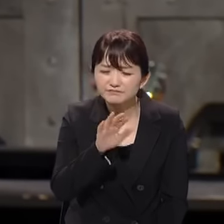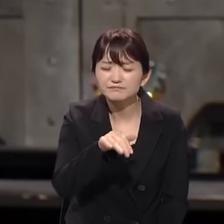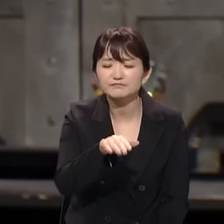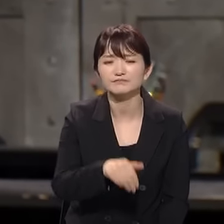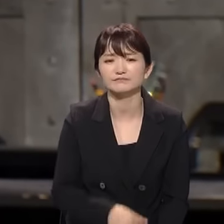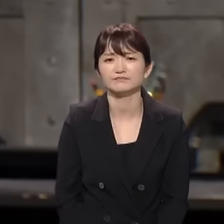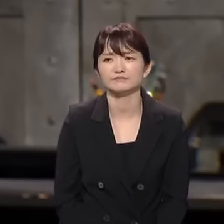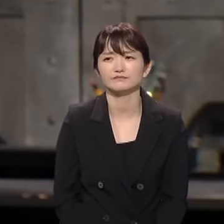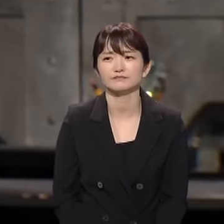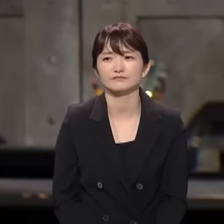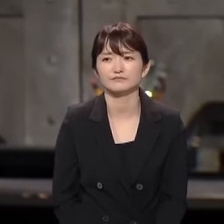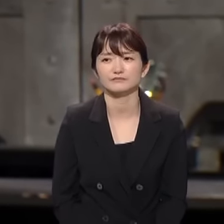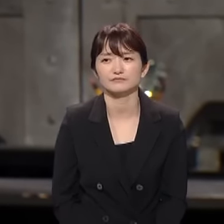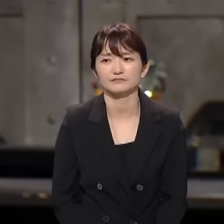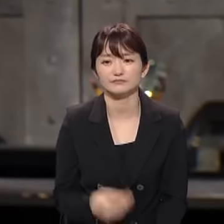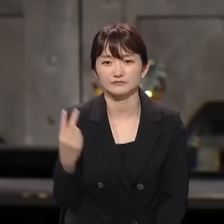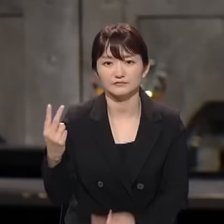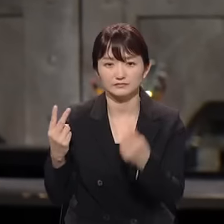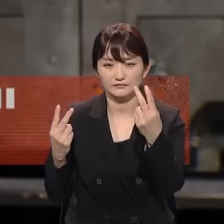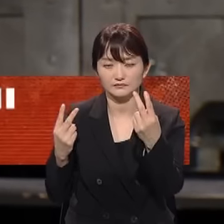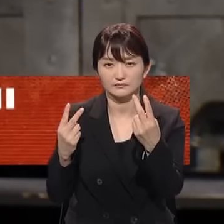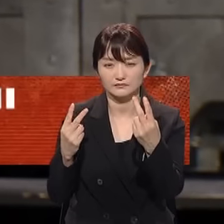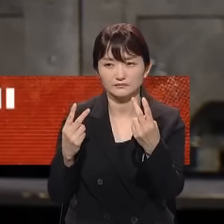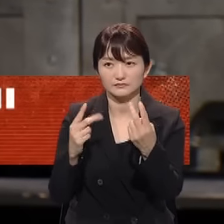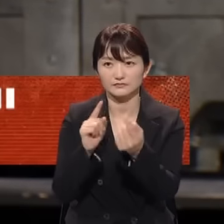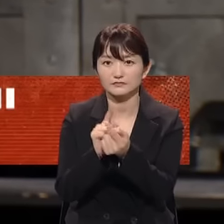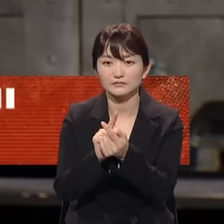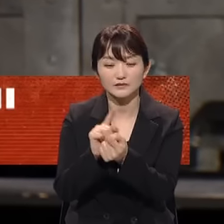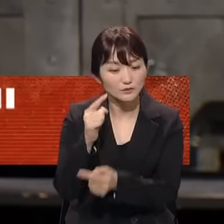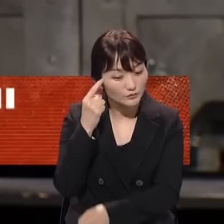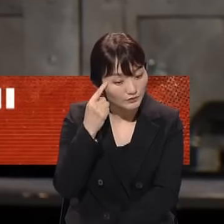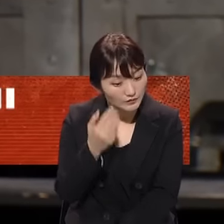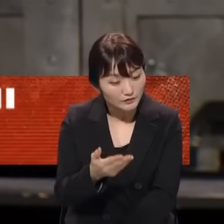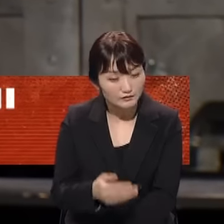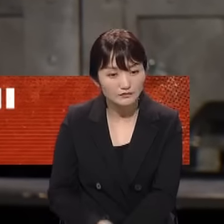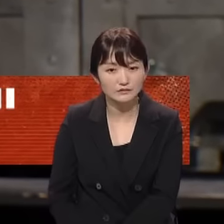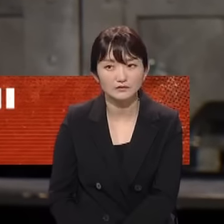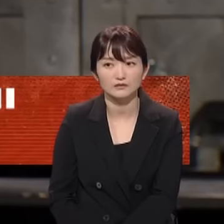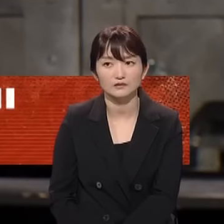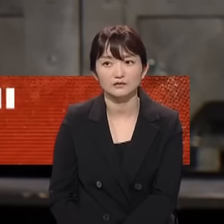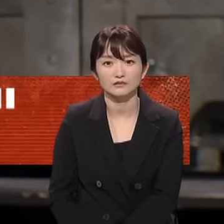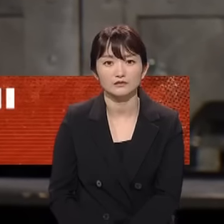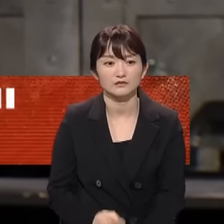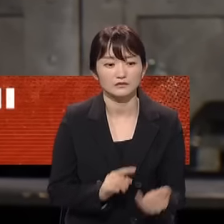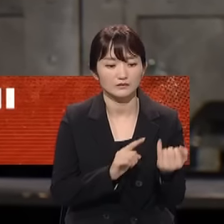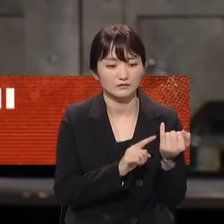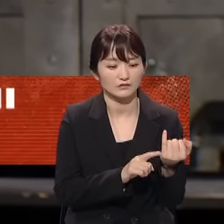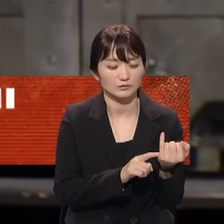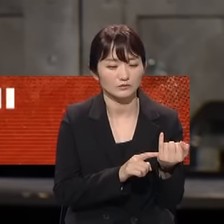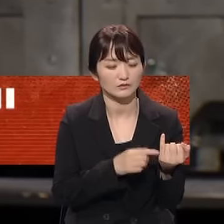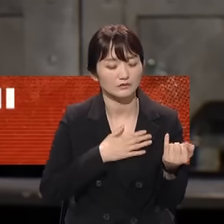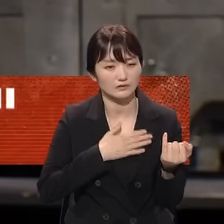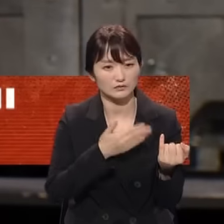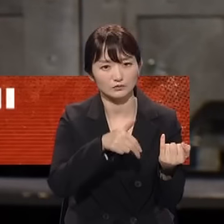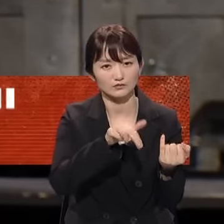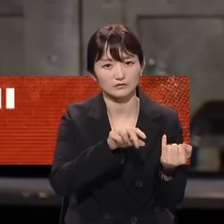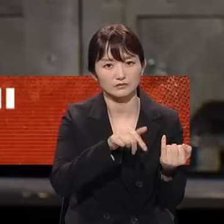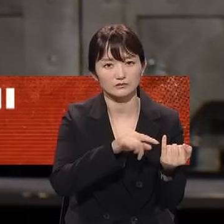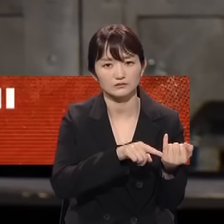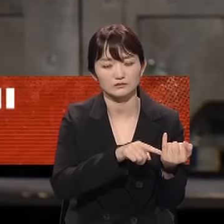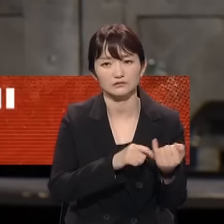우리 이대 현생할래요? 이렇게 얘기를 했대요. 너무 충격적이라서 처제한테 이 얘기를 알렸다고 합니다.